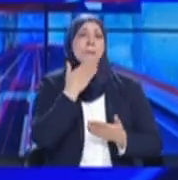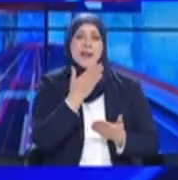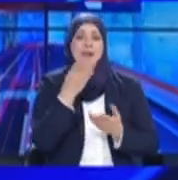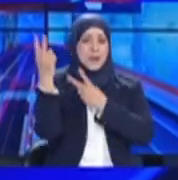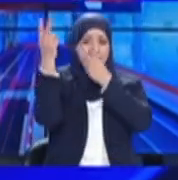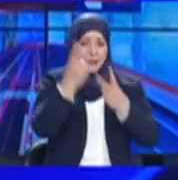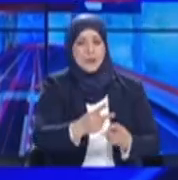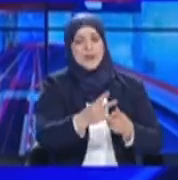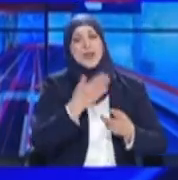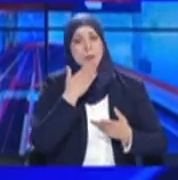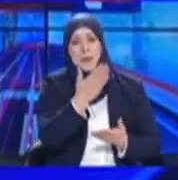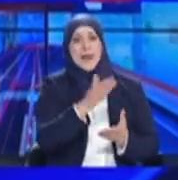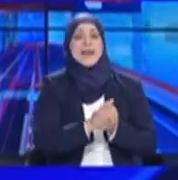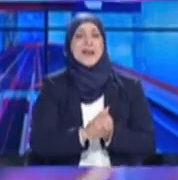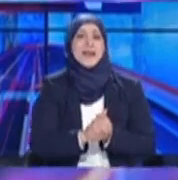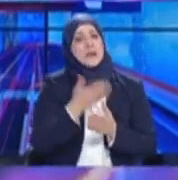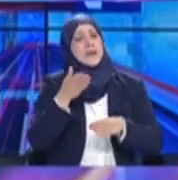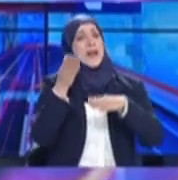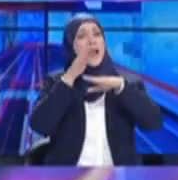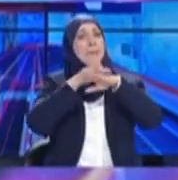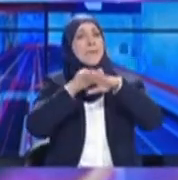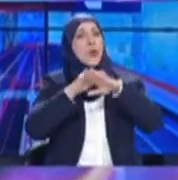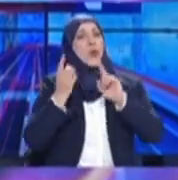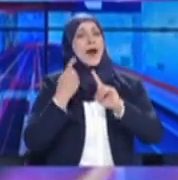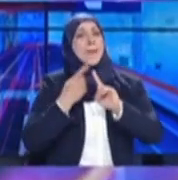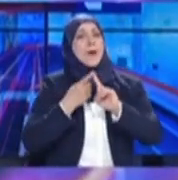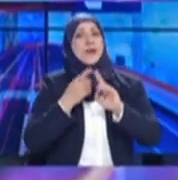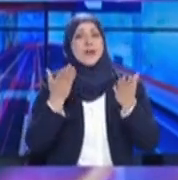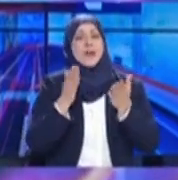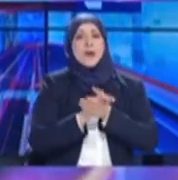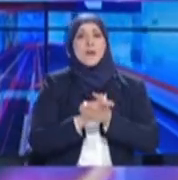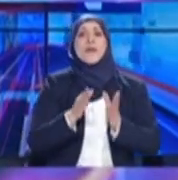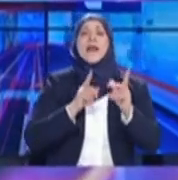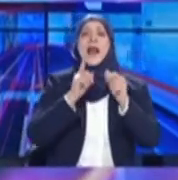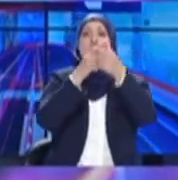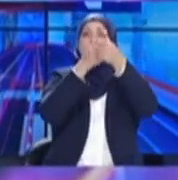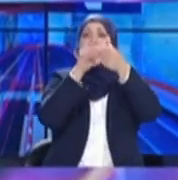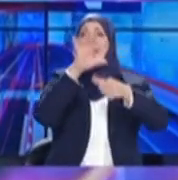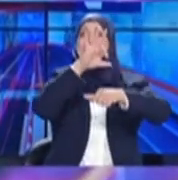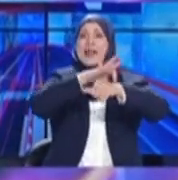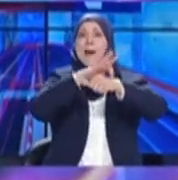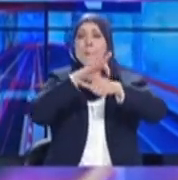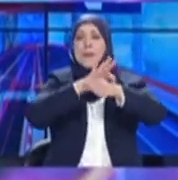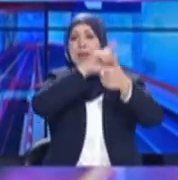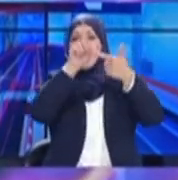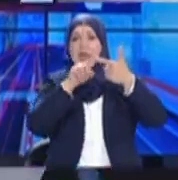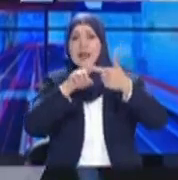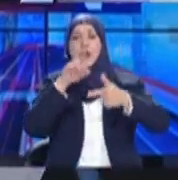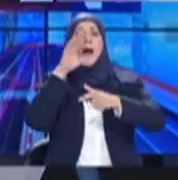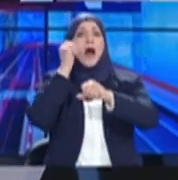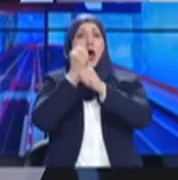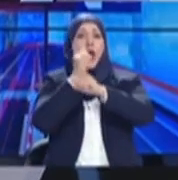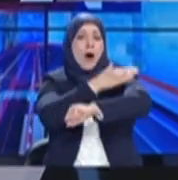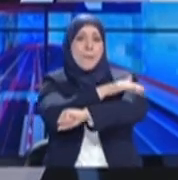مره اخرى نحكي على مساله مهمه ايضا قلنا الخط الاول الاطباء ايضا الخط الاول هم عمال البلديات في علاقه